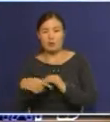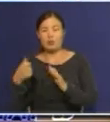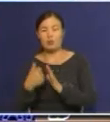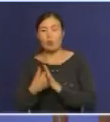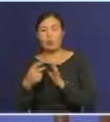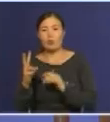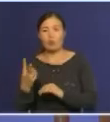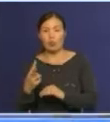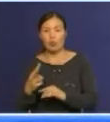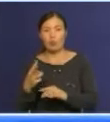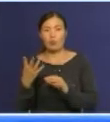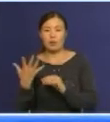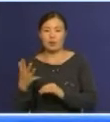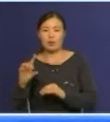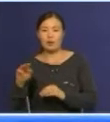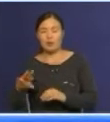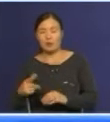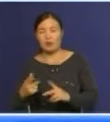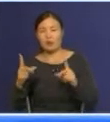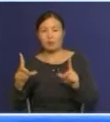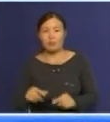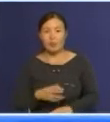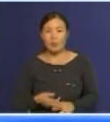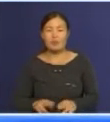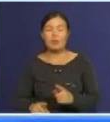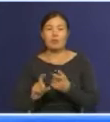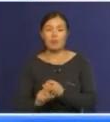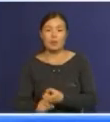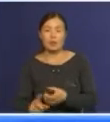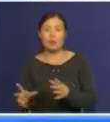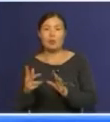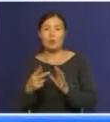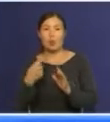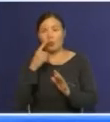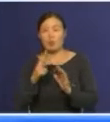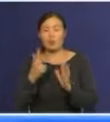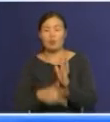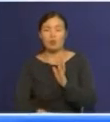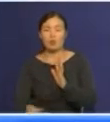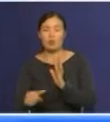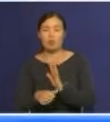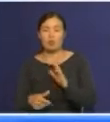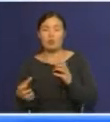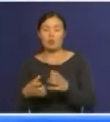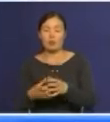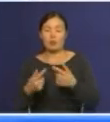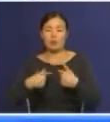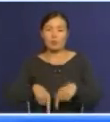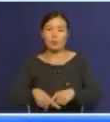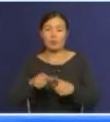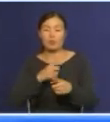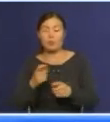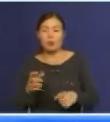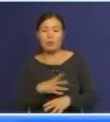2 тенге 50 тиинов. Это осуществляется согласно приказу номер 86 регионального департамента антимонопольного